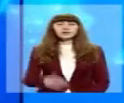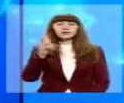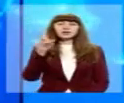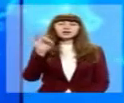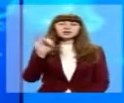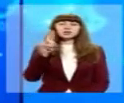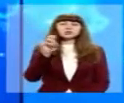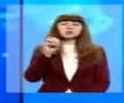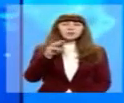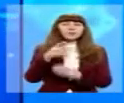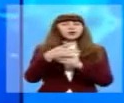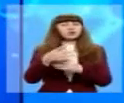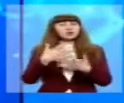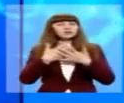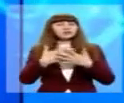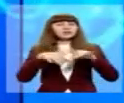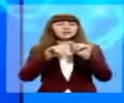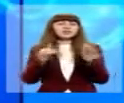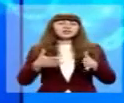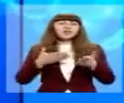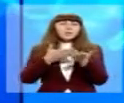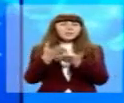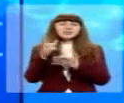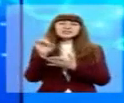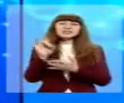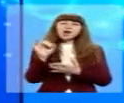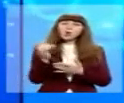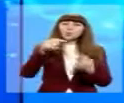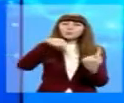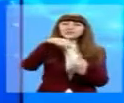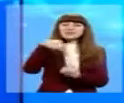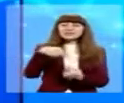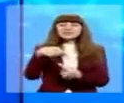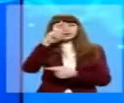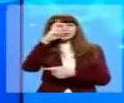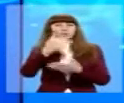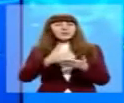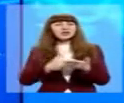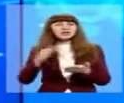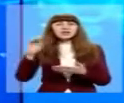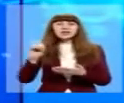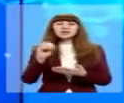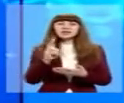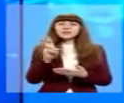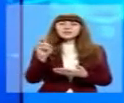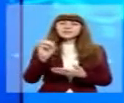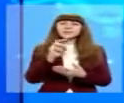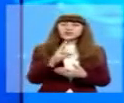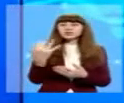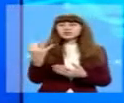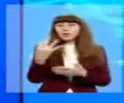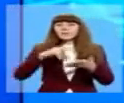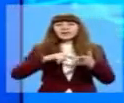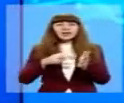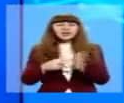В Карасунском районе в этом году активно развивается направление «Бастау-бизнес» в рамках государственной программы «Инбек». Интересные и перспективные проекты